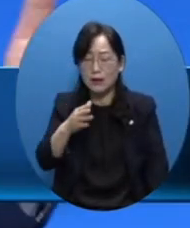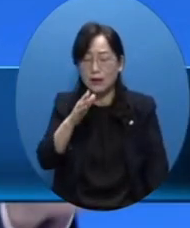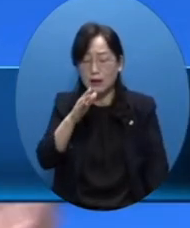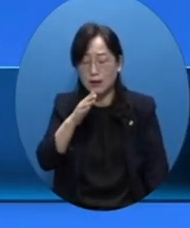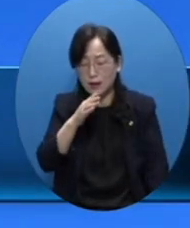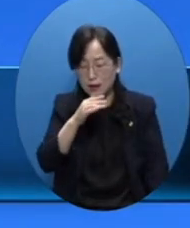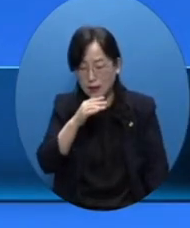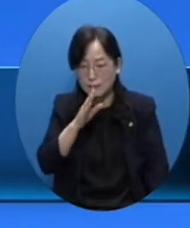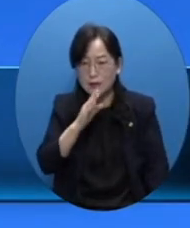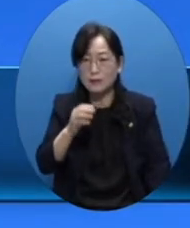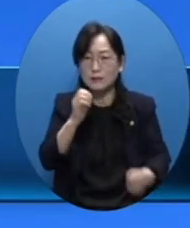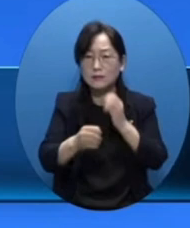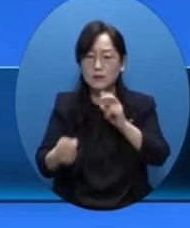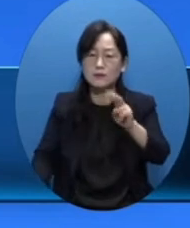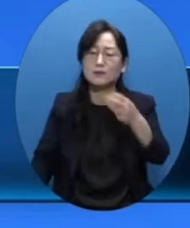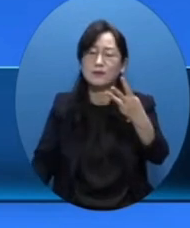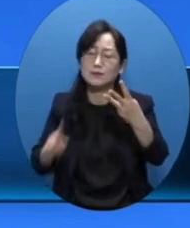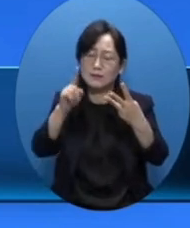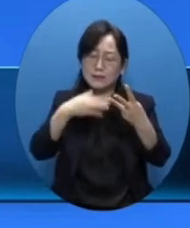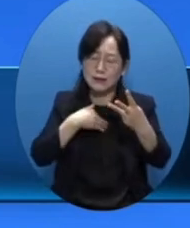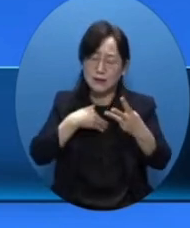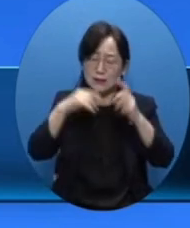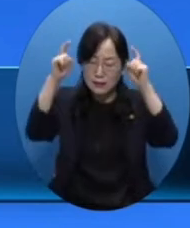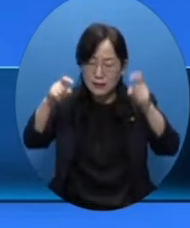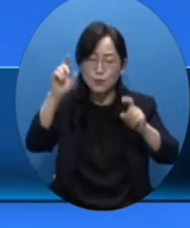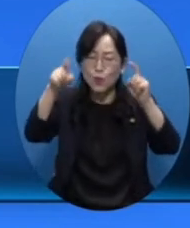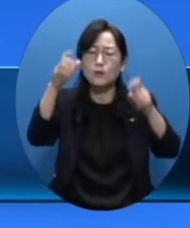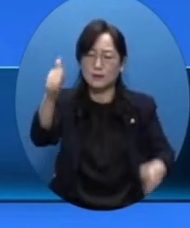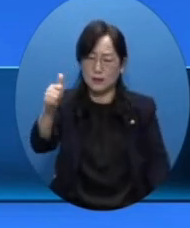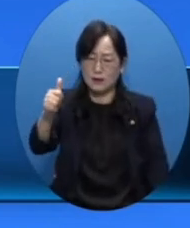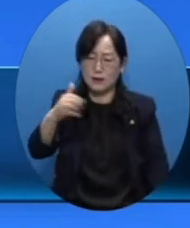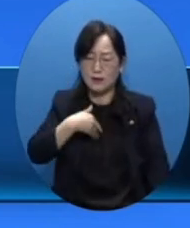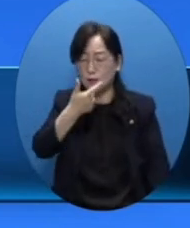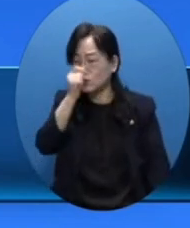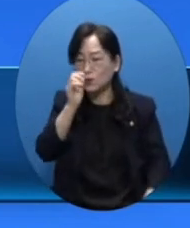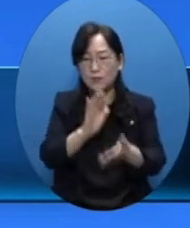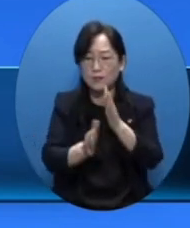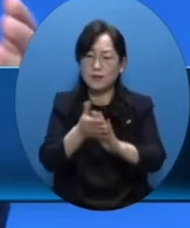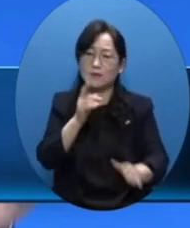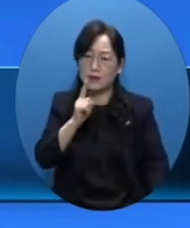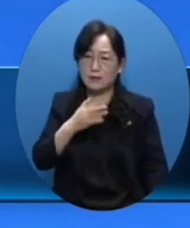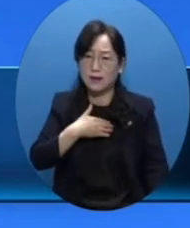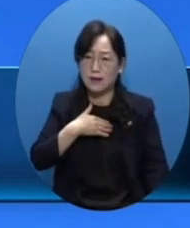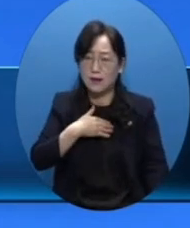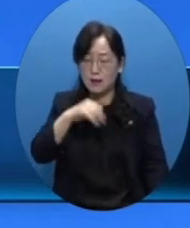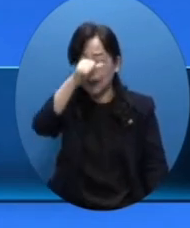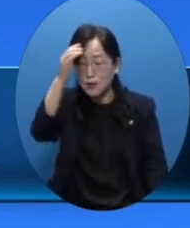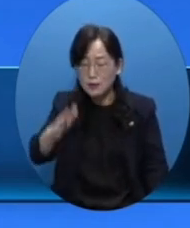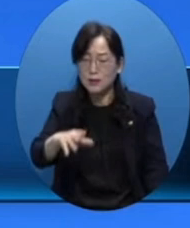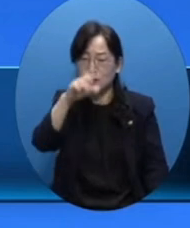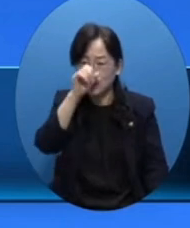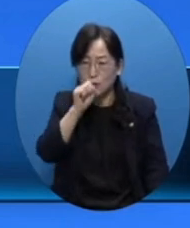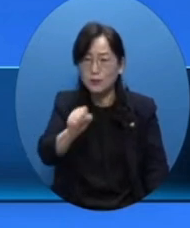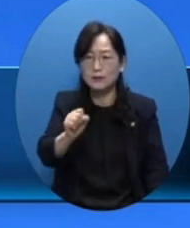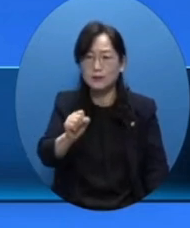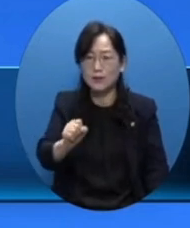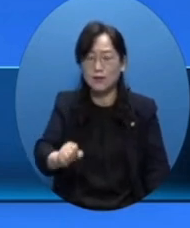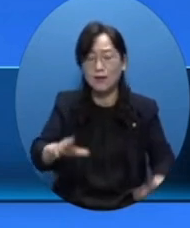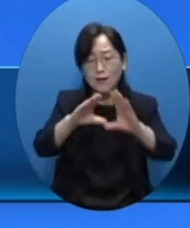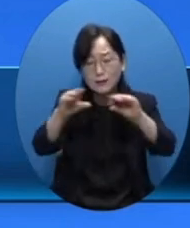야외는 나의 목자시니 내게 부족함이 없으리로다 마지막 6절에 내 평생에 선하심과 인자하심이